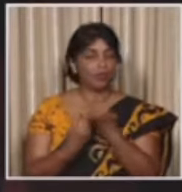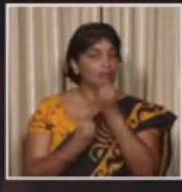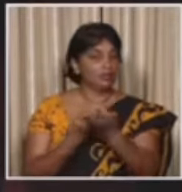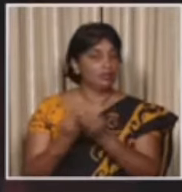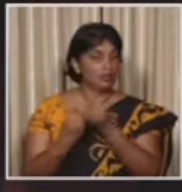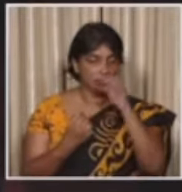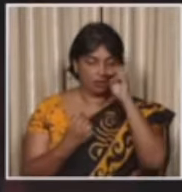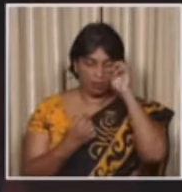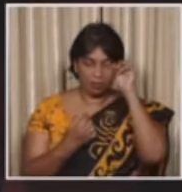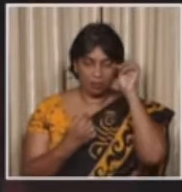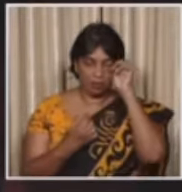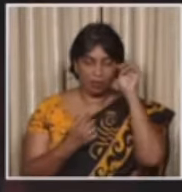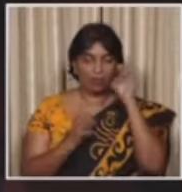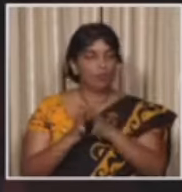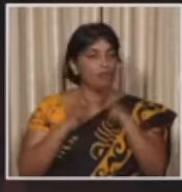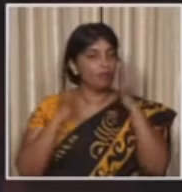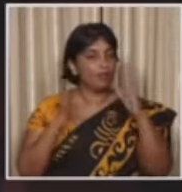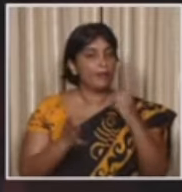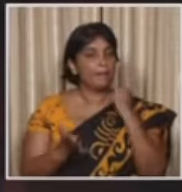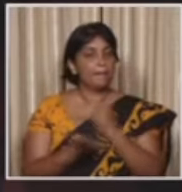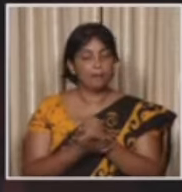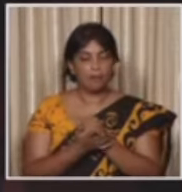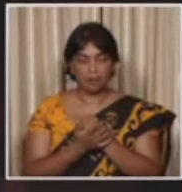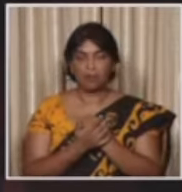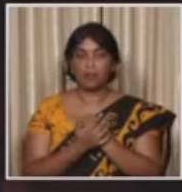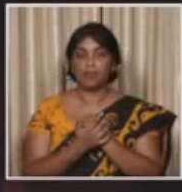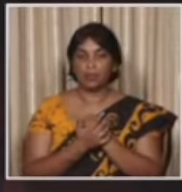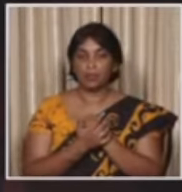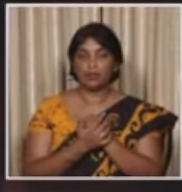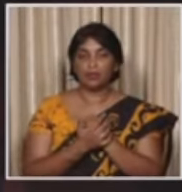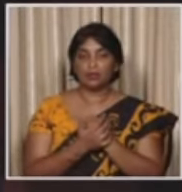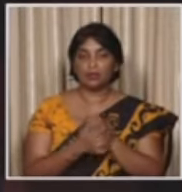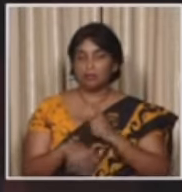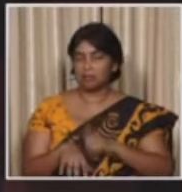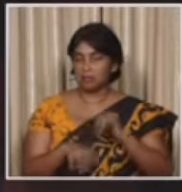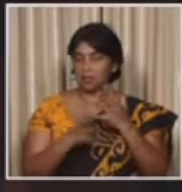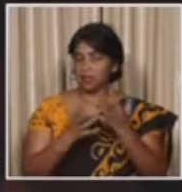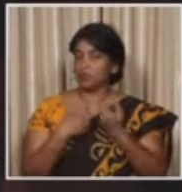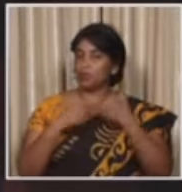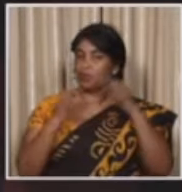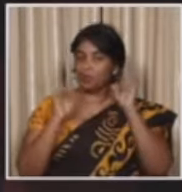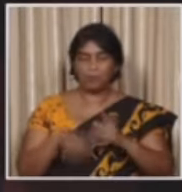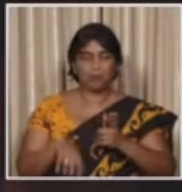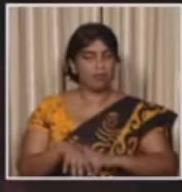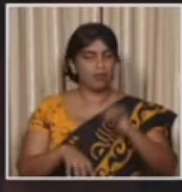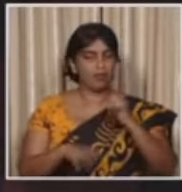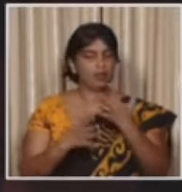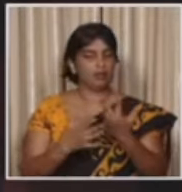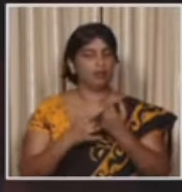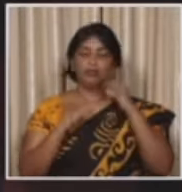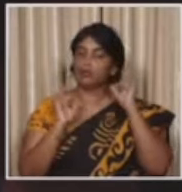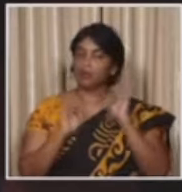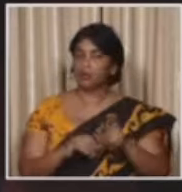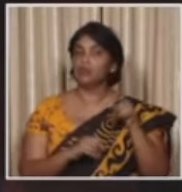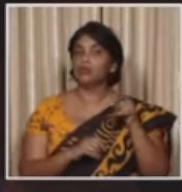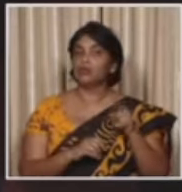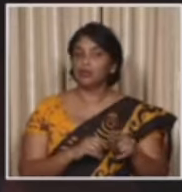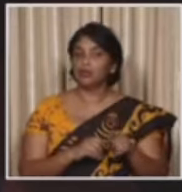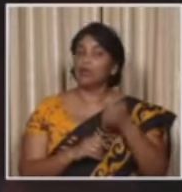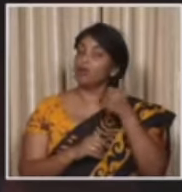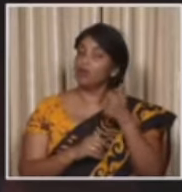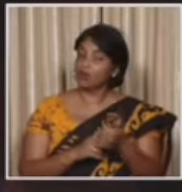තුළ බොහෝ දුරට බැංකු පද්ධතිය රිස්ක එකක් ගන්නෙ නැතුව, අවදානමක් ගන්නෙ නැතුව ඒගොල්ලොන්ගේ